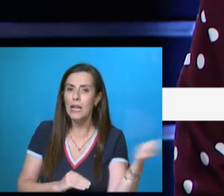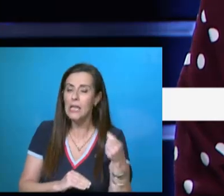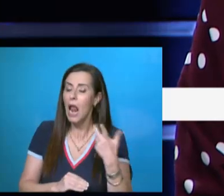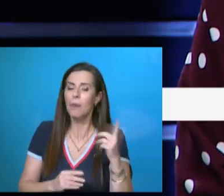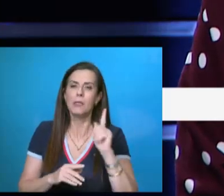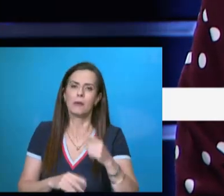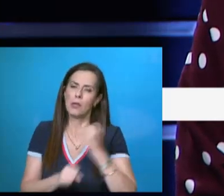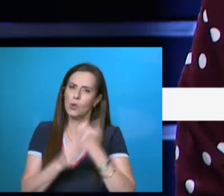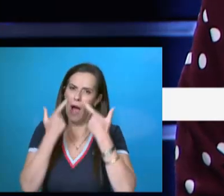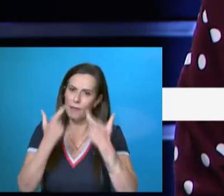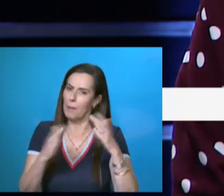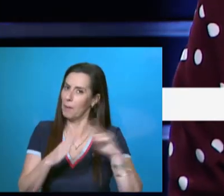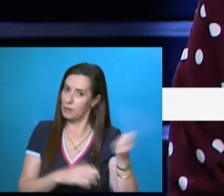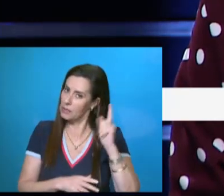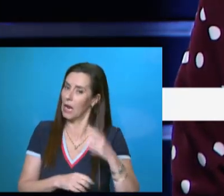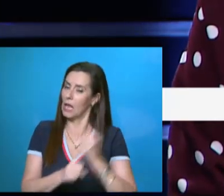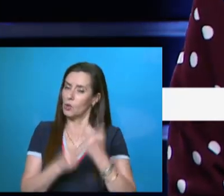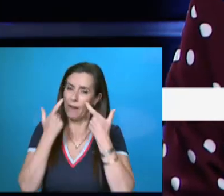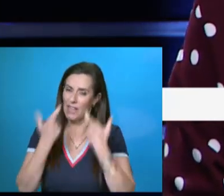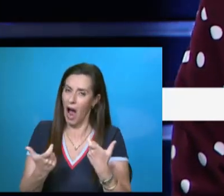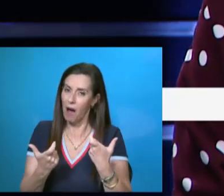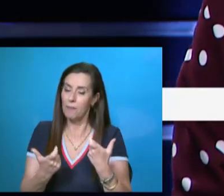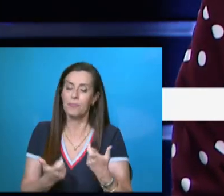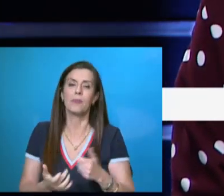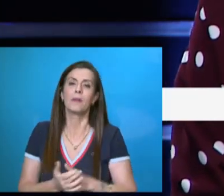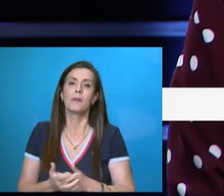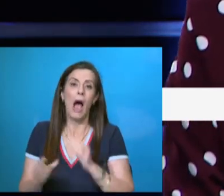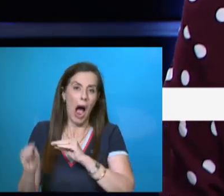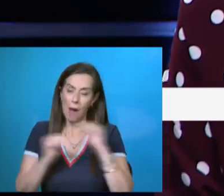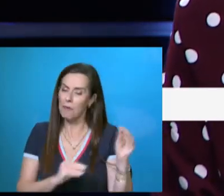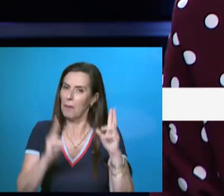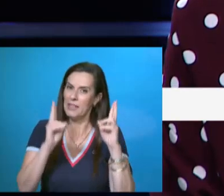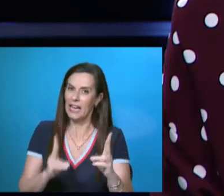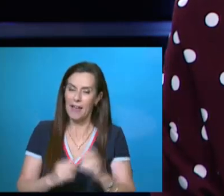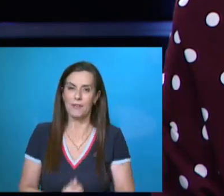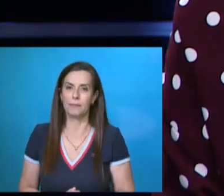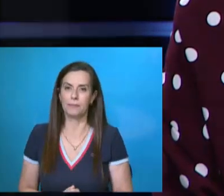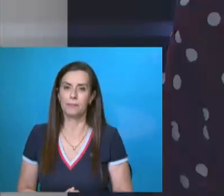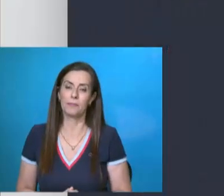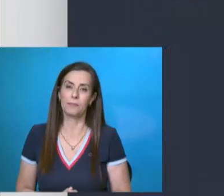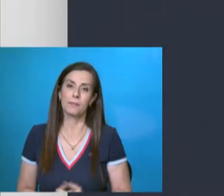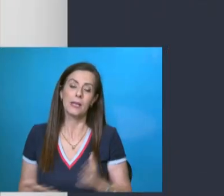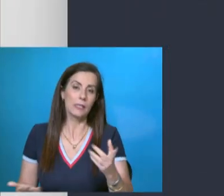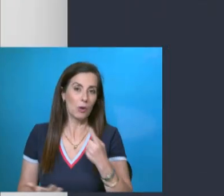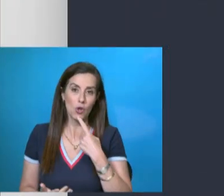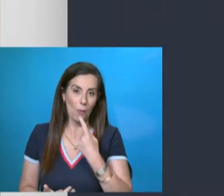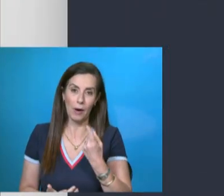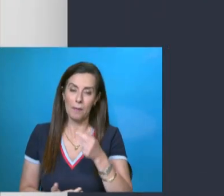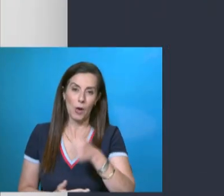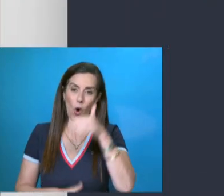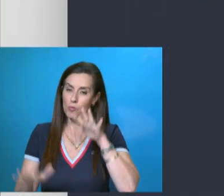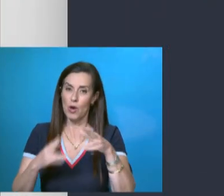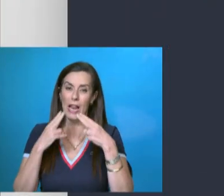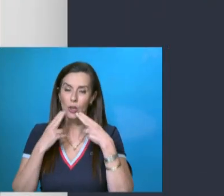שהבית בקיסריה צריך לעבור. מכל מקום, המעבר הזה מתעכב. הנה, זה מה שנמסר מראש הממשלה בתגובה לסיפור